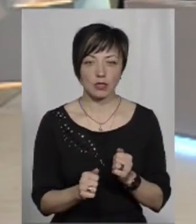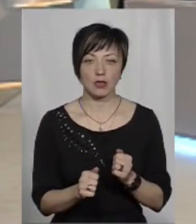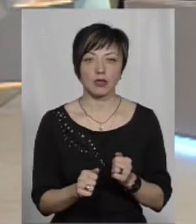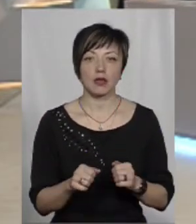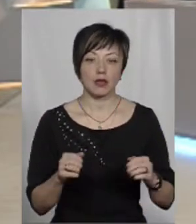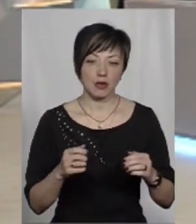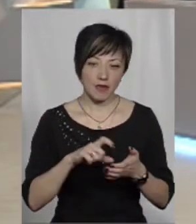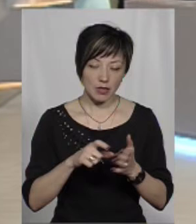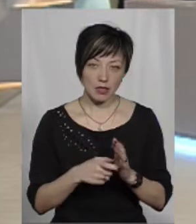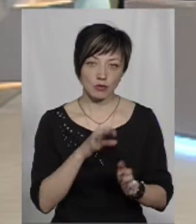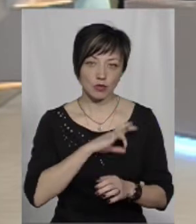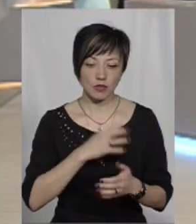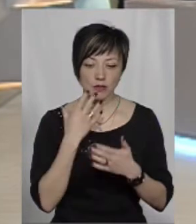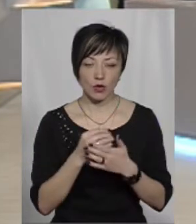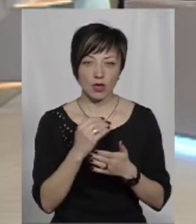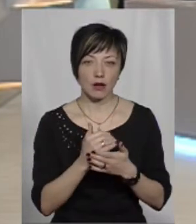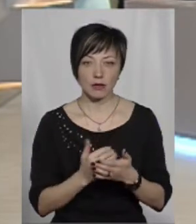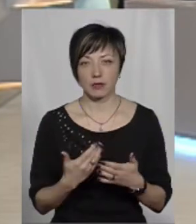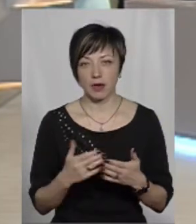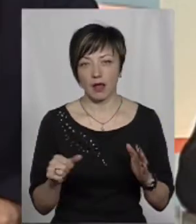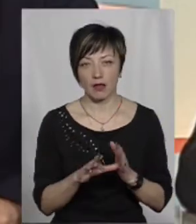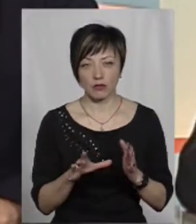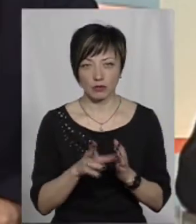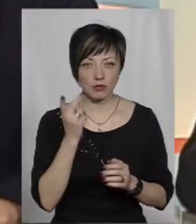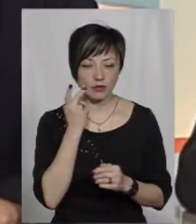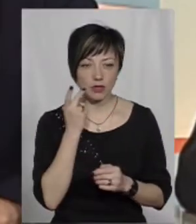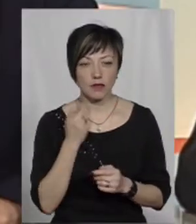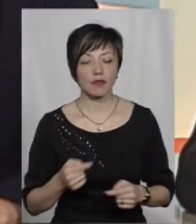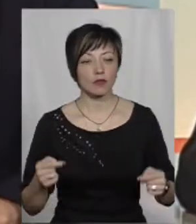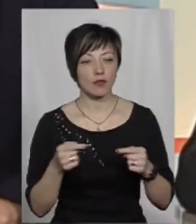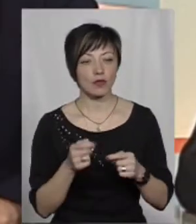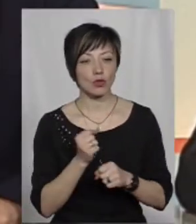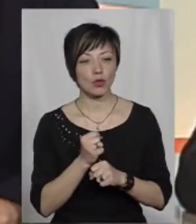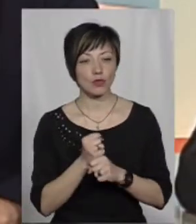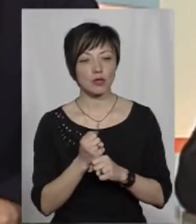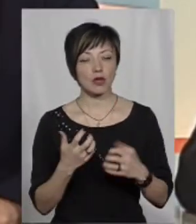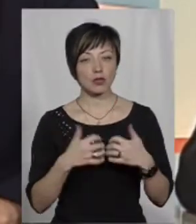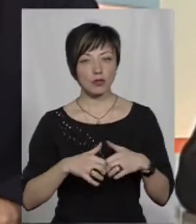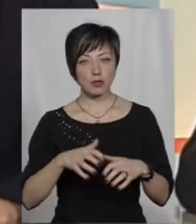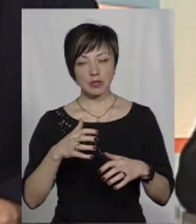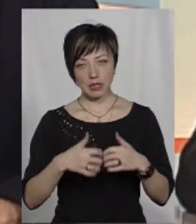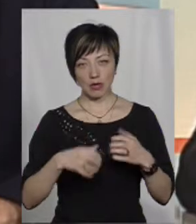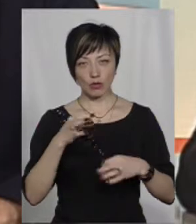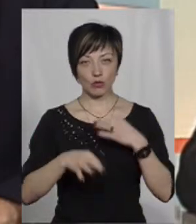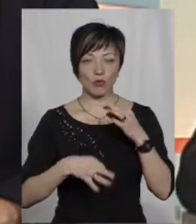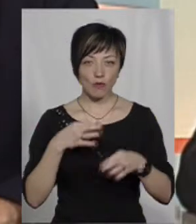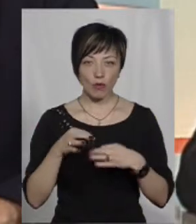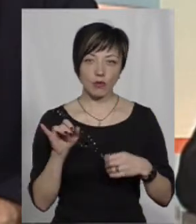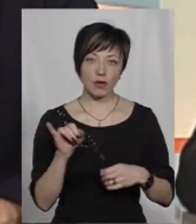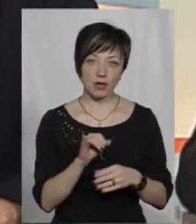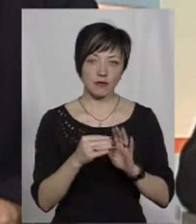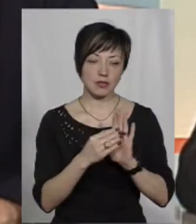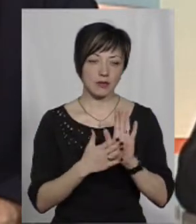Кожна оселя споживає десь за своїм графіком електричної енергії, як правило. Відповідно, робиться розрахунок по середньодобовому